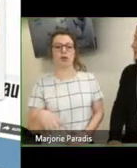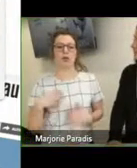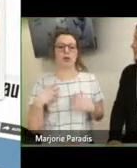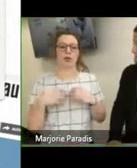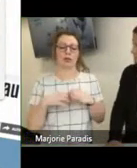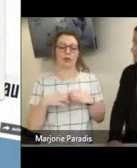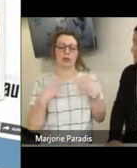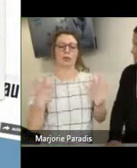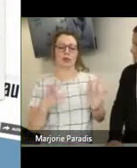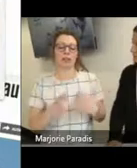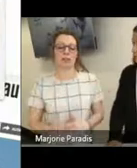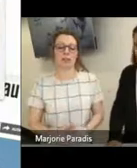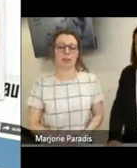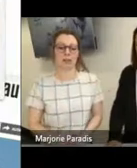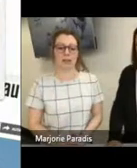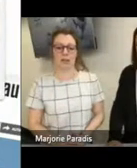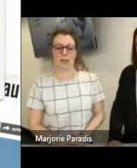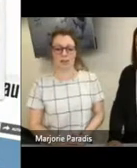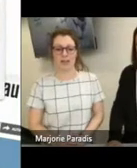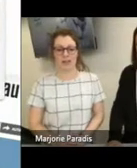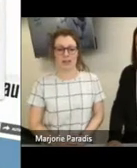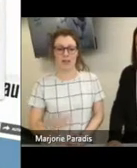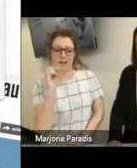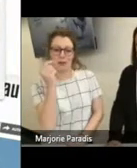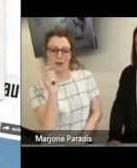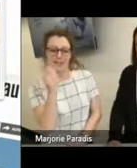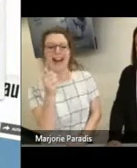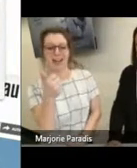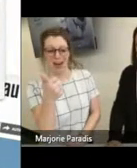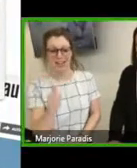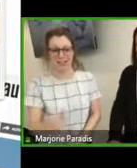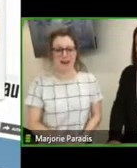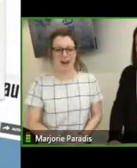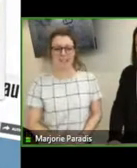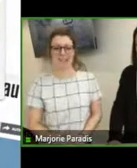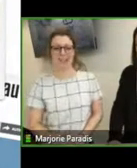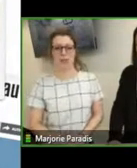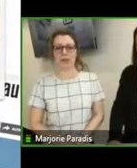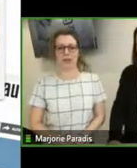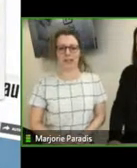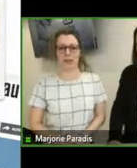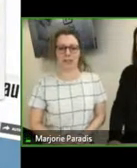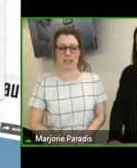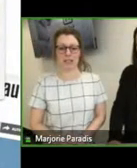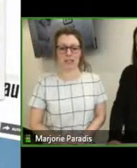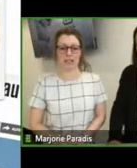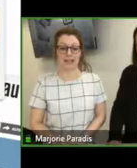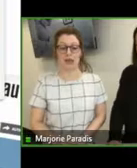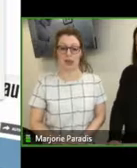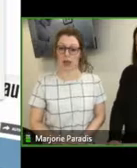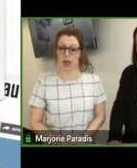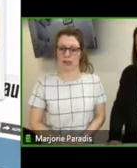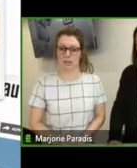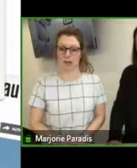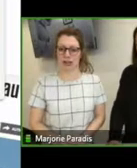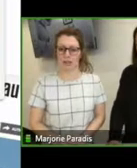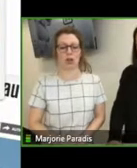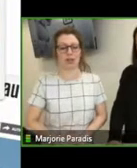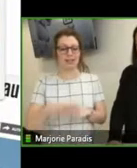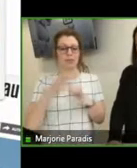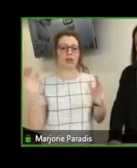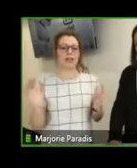que ça de trouver là, finalement l'endroit où ça accroche qui nous permettrait de bien saisir la teneur de